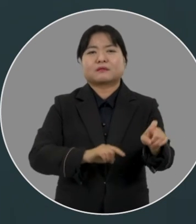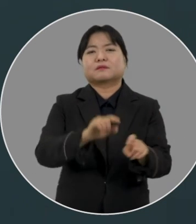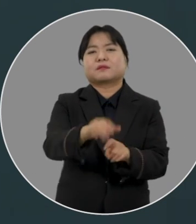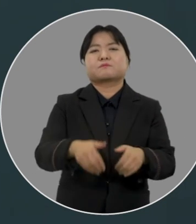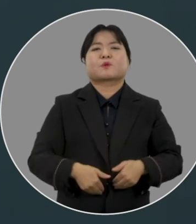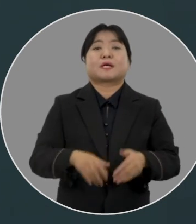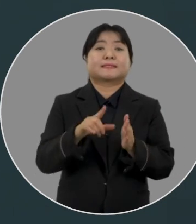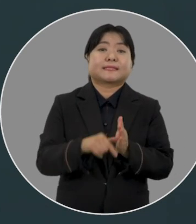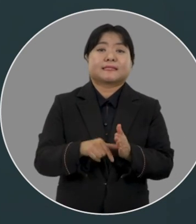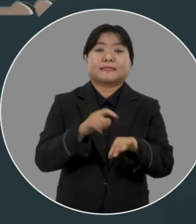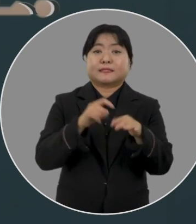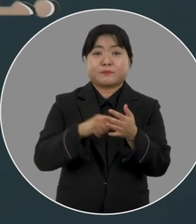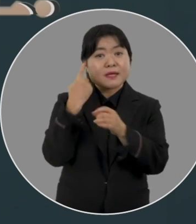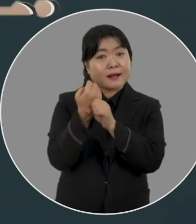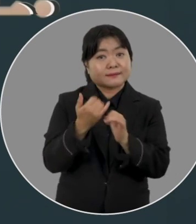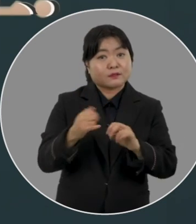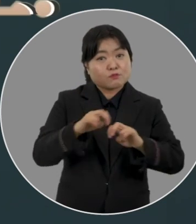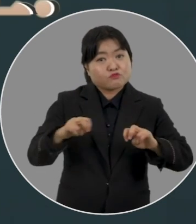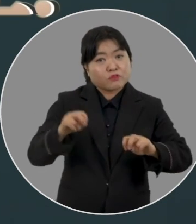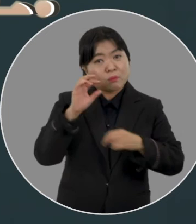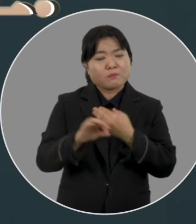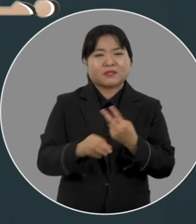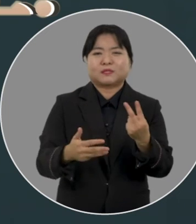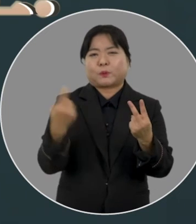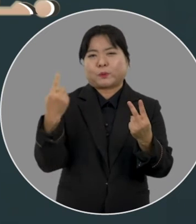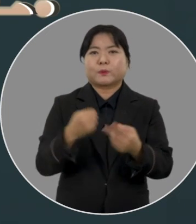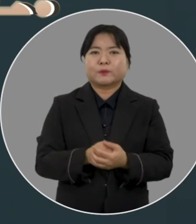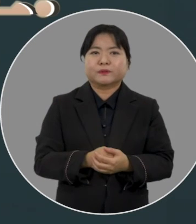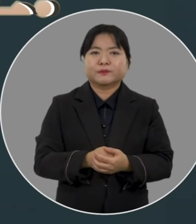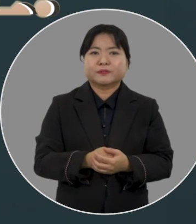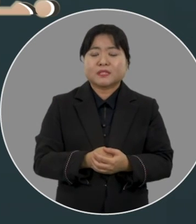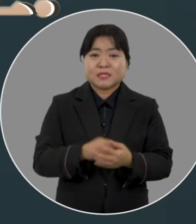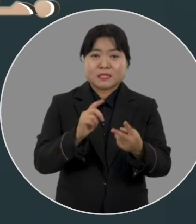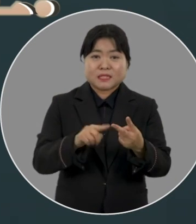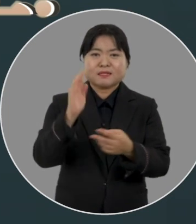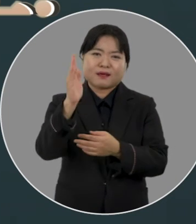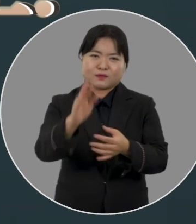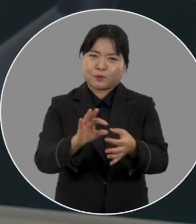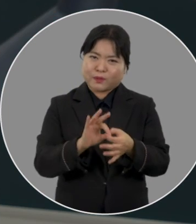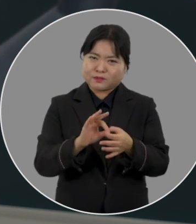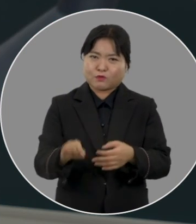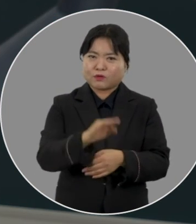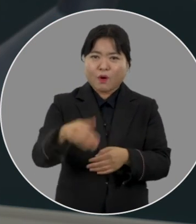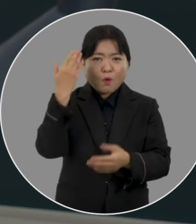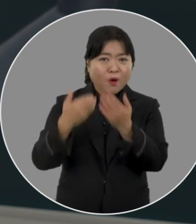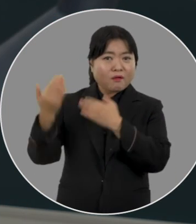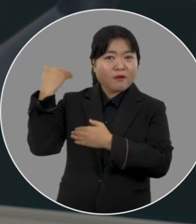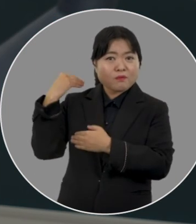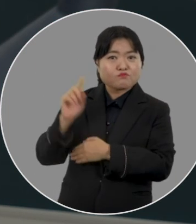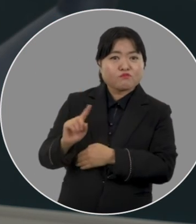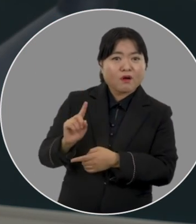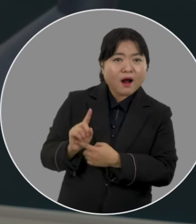걸리는 시간이 심리학자들의 분석에 의하면 2초라고 합니다. 바로 이 얘기를 통해서 우린